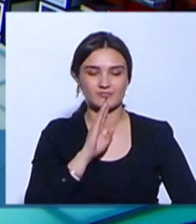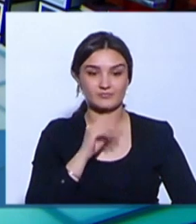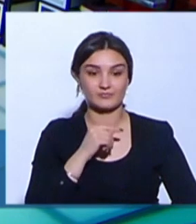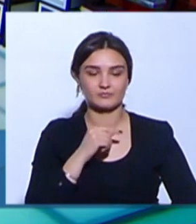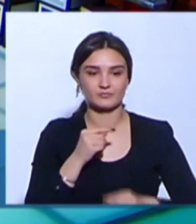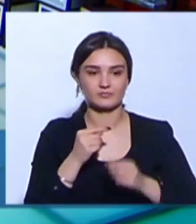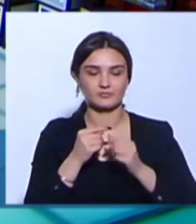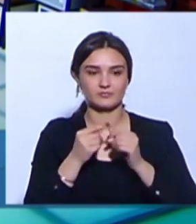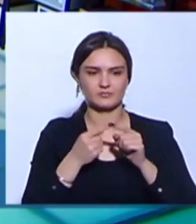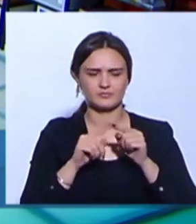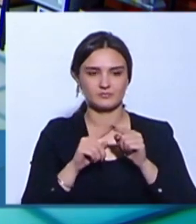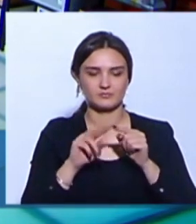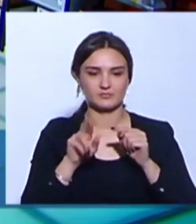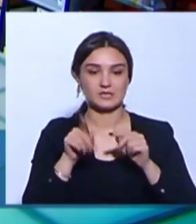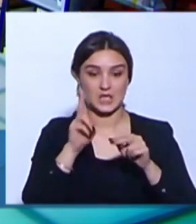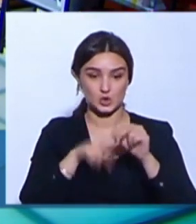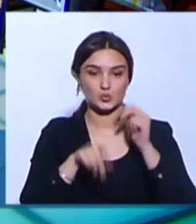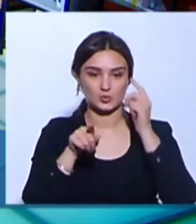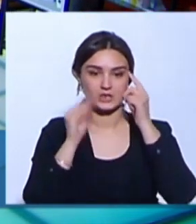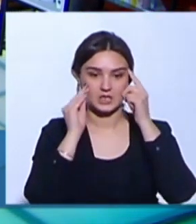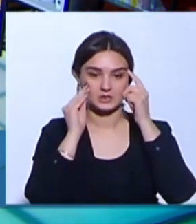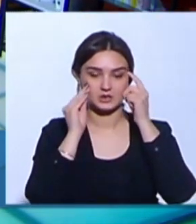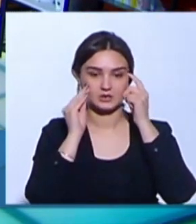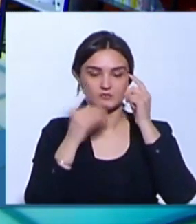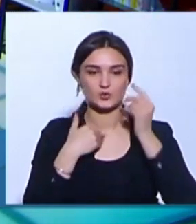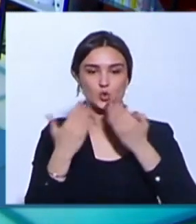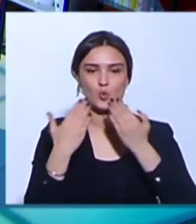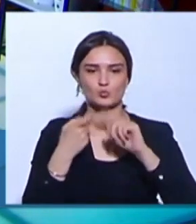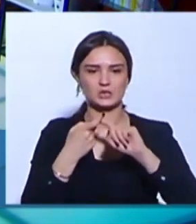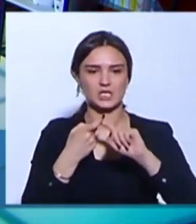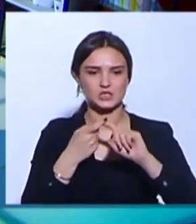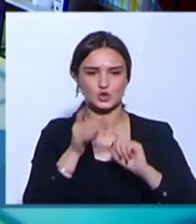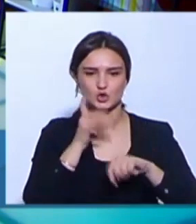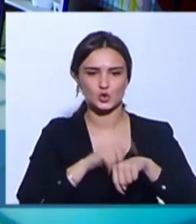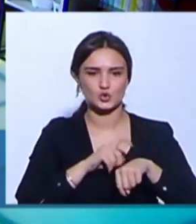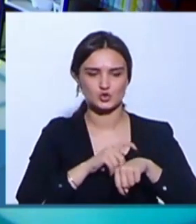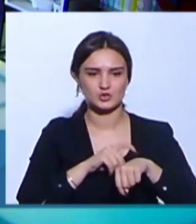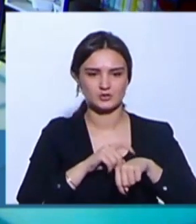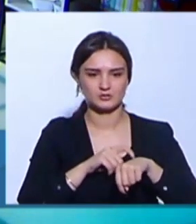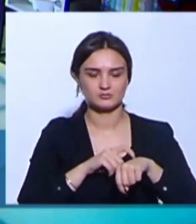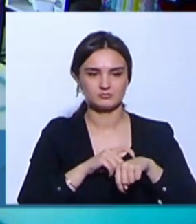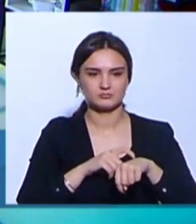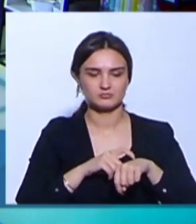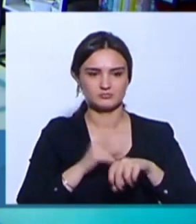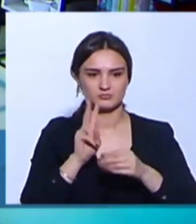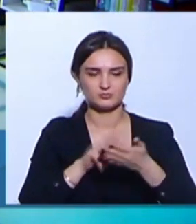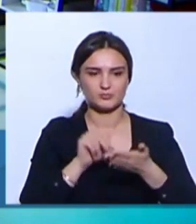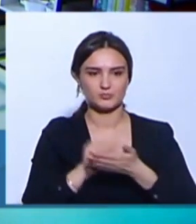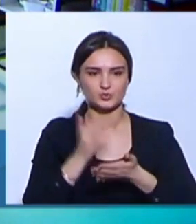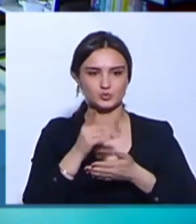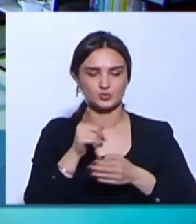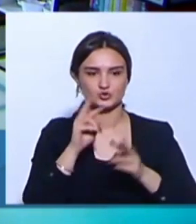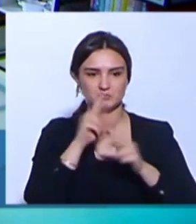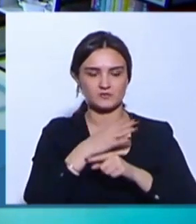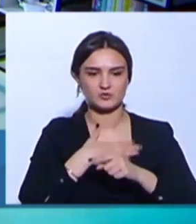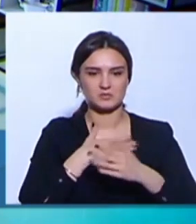აღნიშნა. დიახ. დაასრულეთ, მე მგონი აზრით, ჩვენი კომუნიკაცია დროში რა კი არის აცდენილი. ბოდიშს ვიხდი თუ